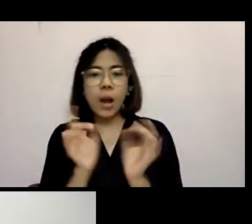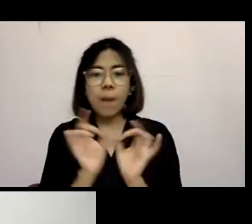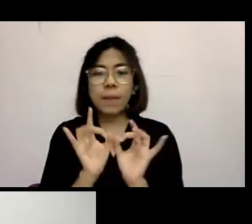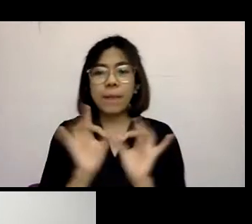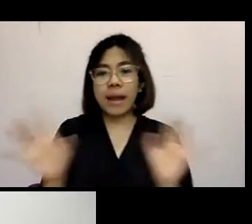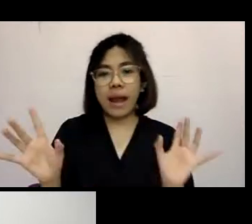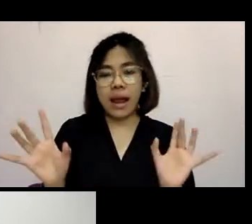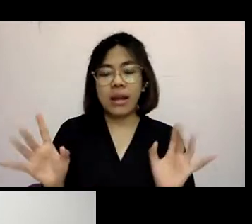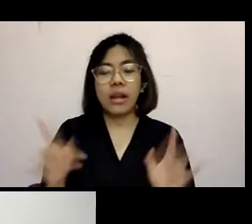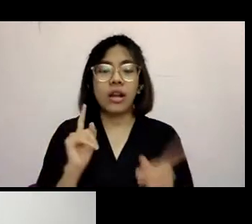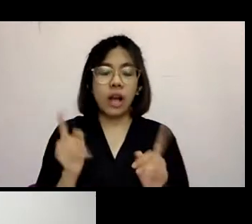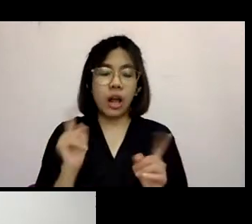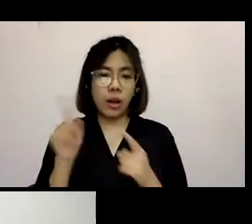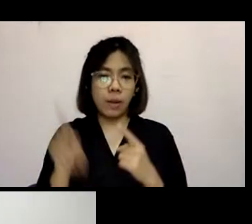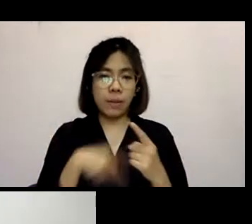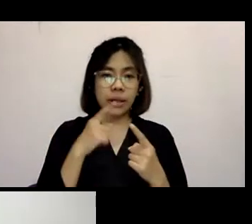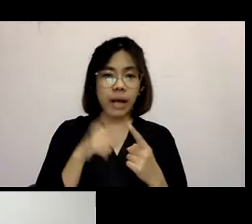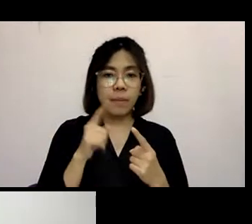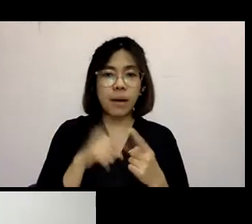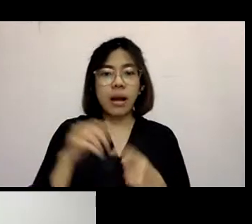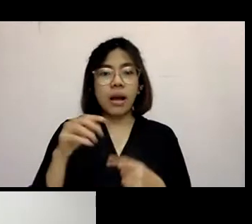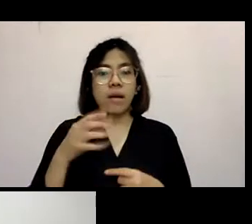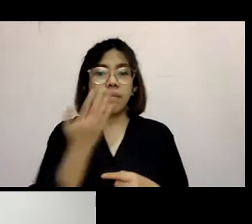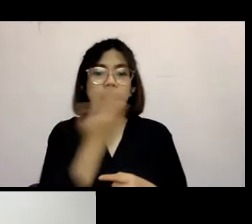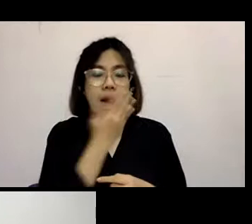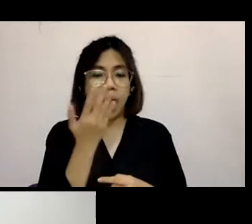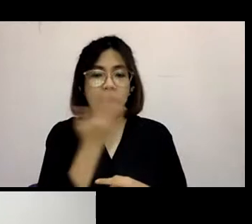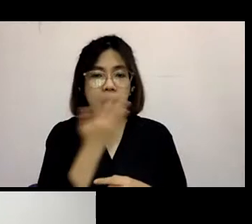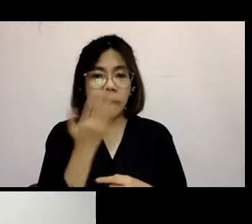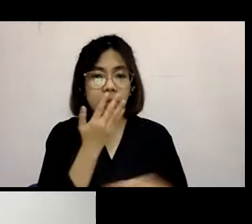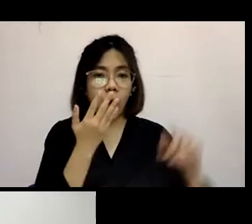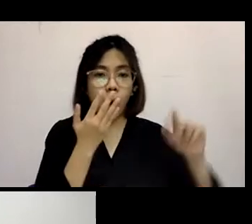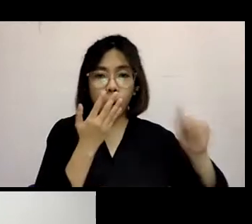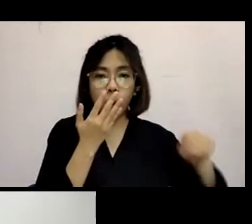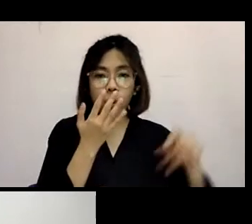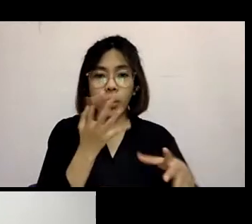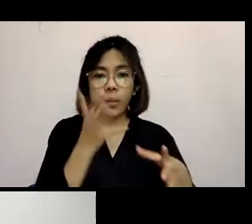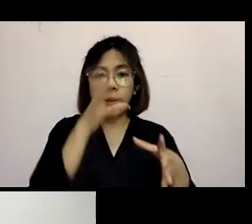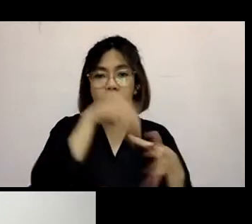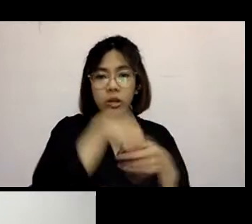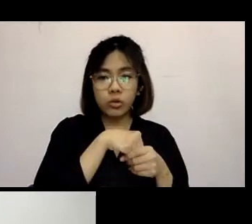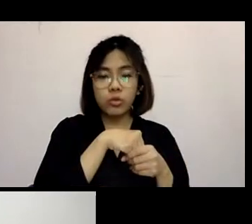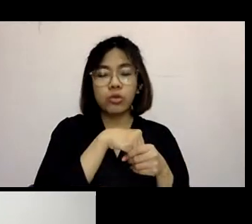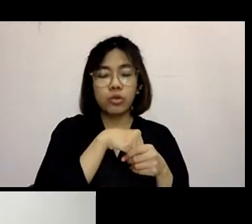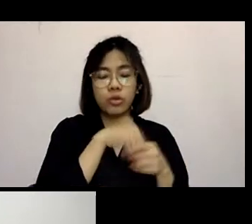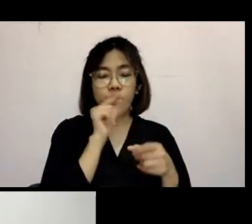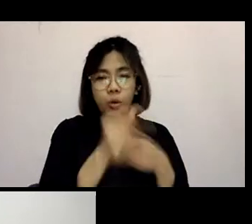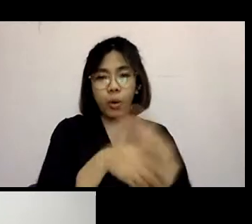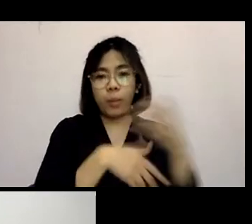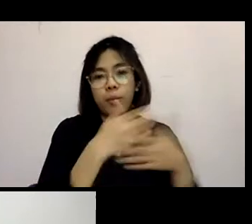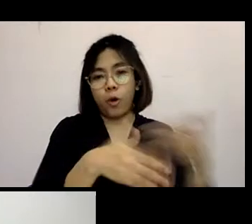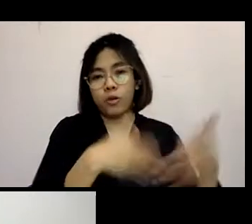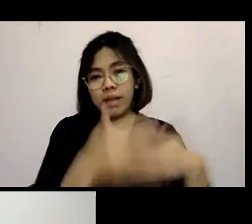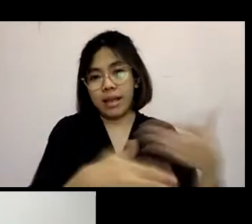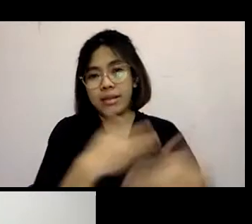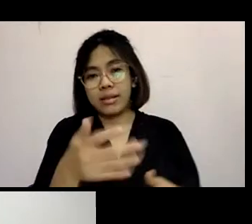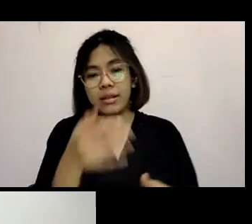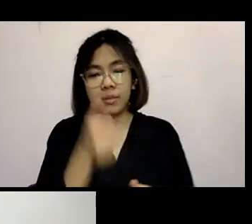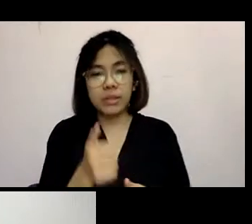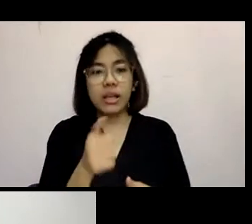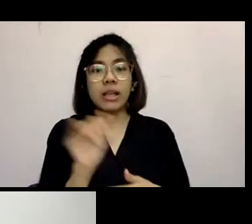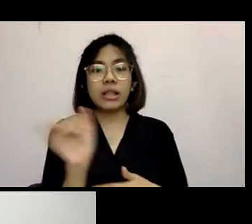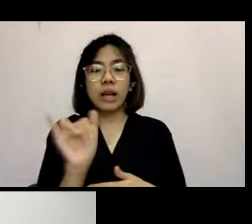dasarnya bahasa akan akan masuk kedalam siege proses internal sistem hukum itu sendiri itu termasuk